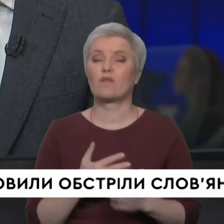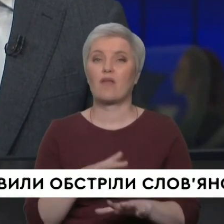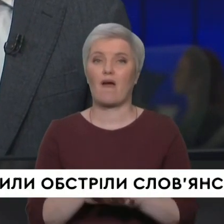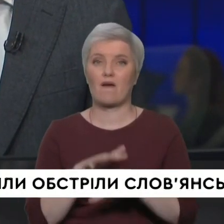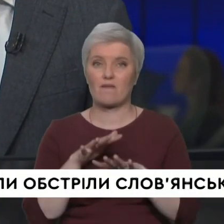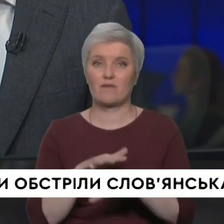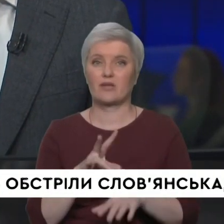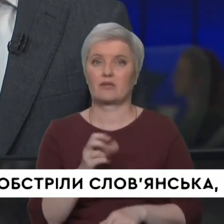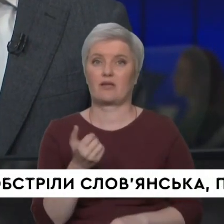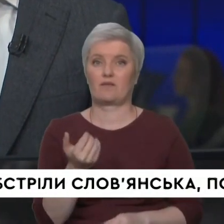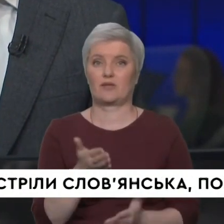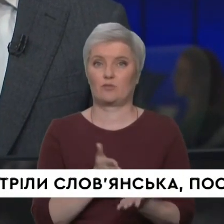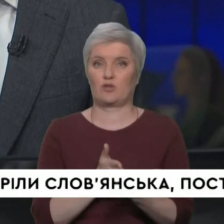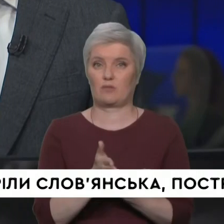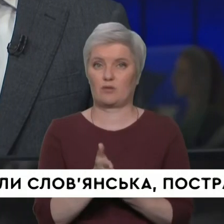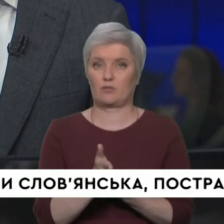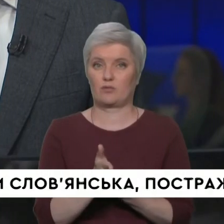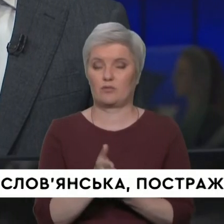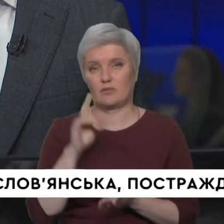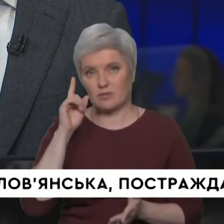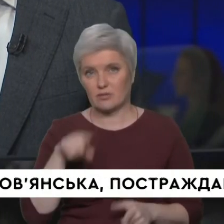вашому напрямку? Чи надходить вам така інформація?